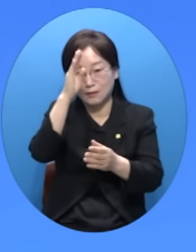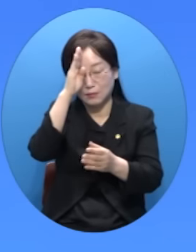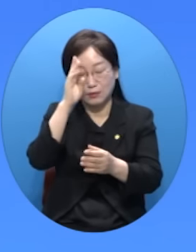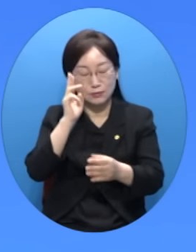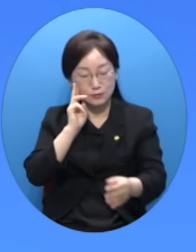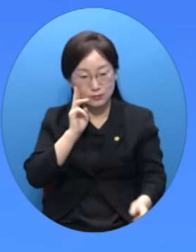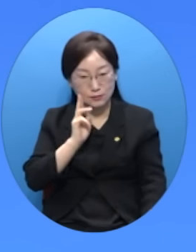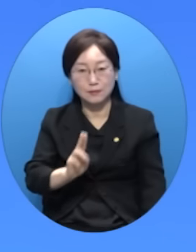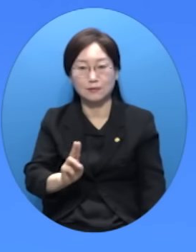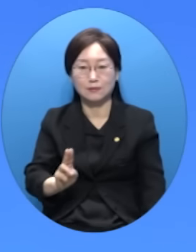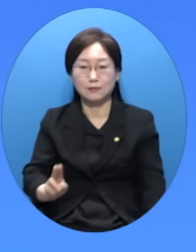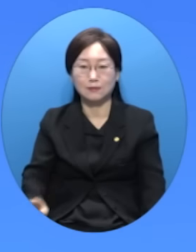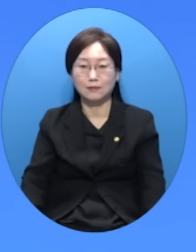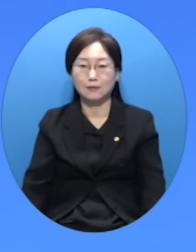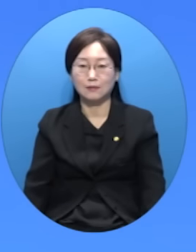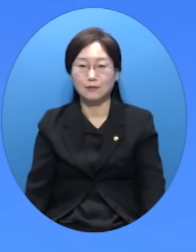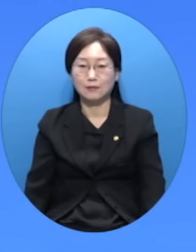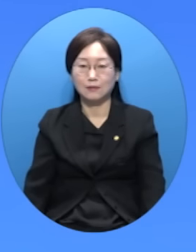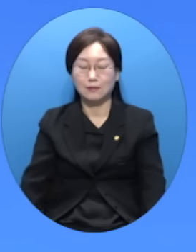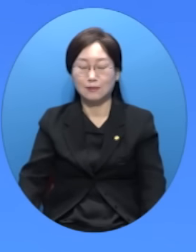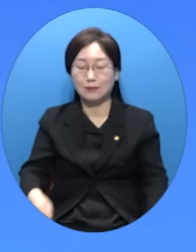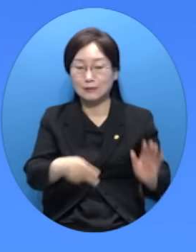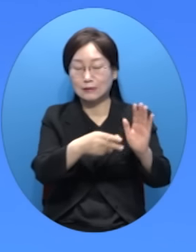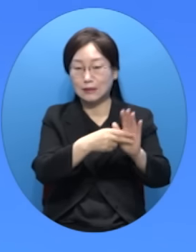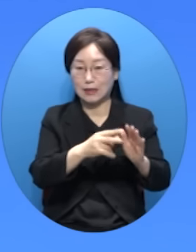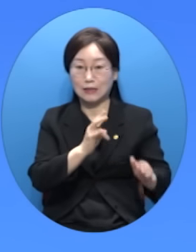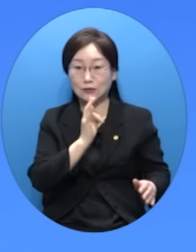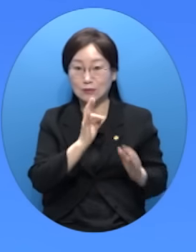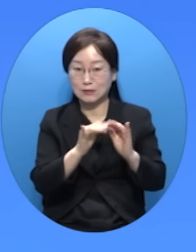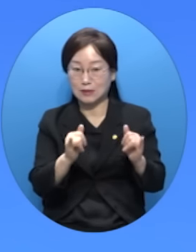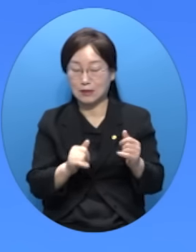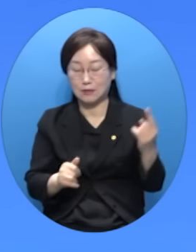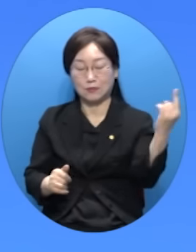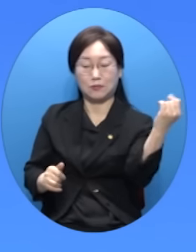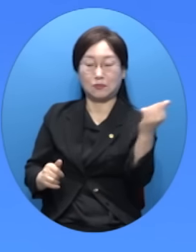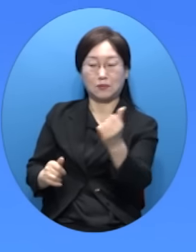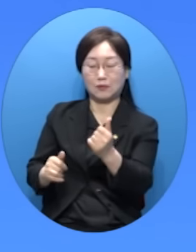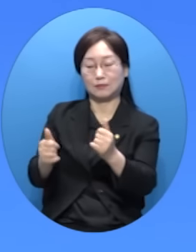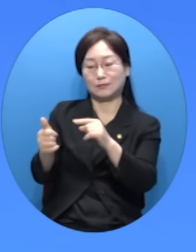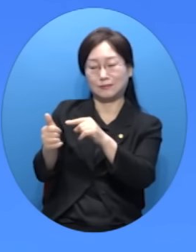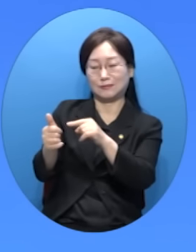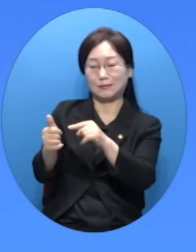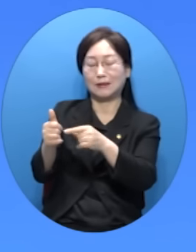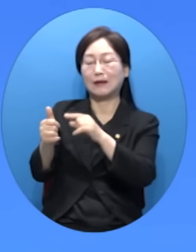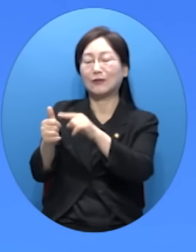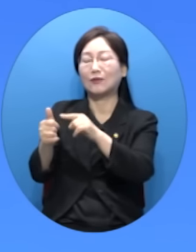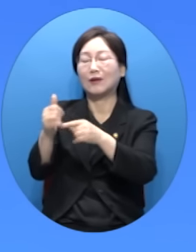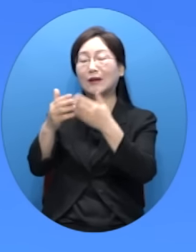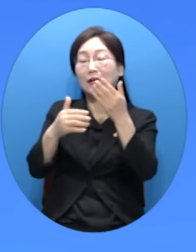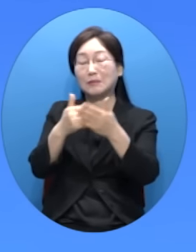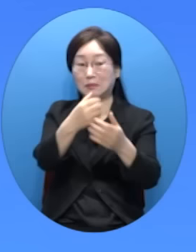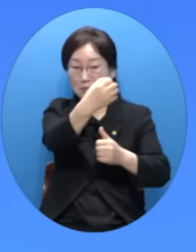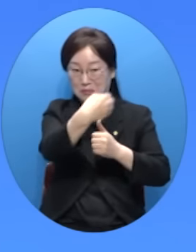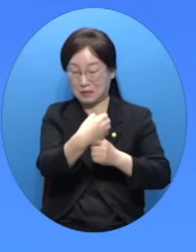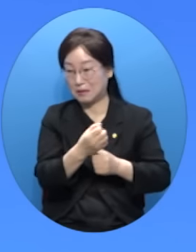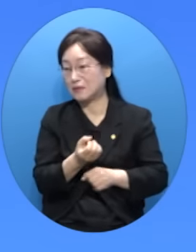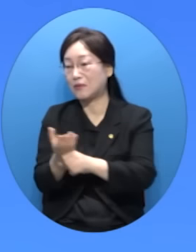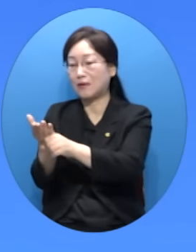병이 깊어져 갔는데 이사선자가 와서 하나님께서 당신은 얼마 살지 못하고 죽을